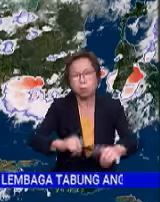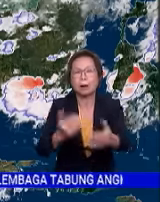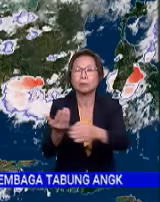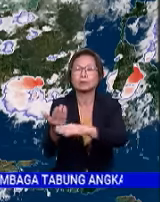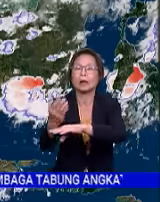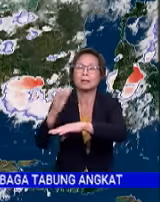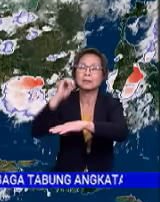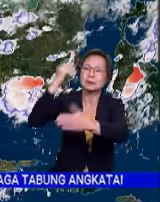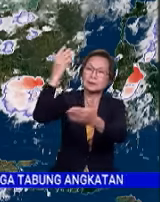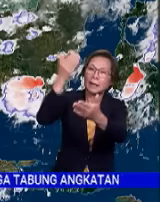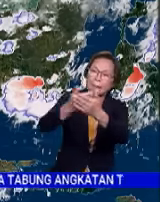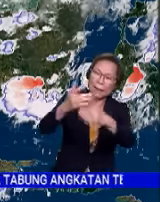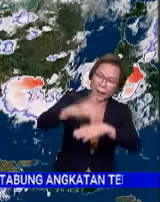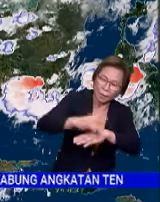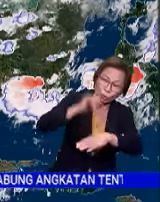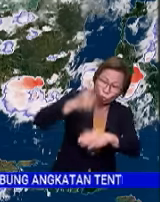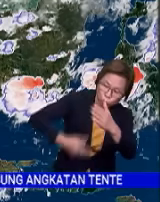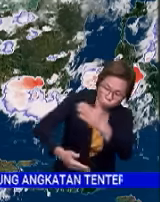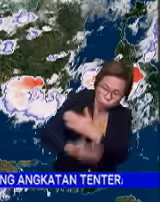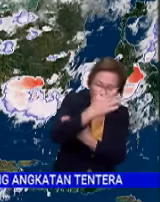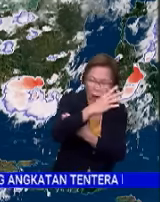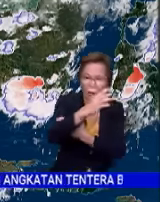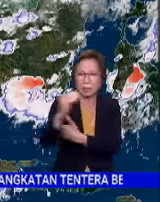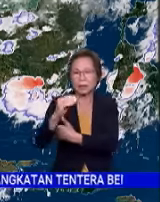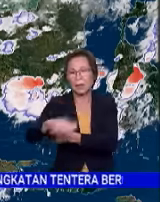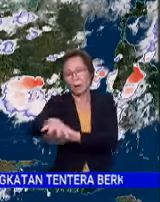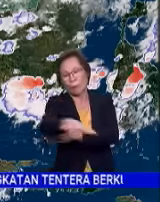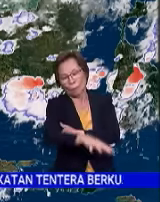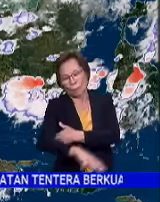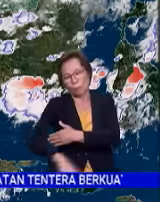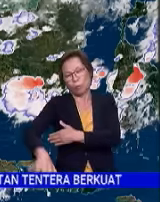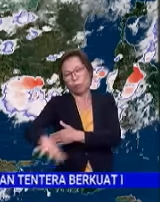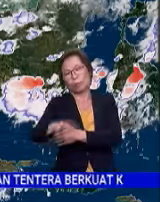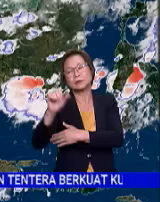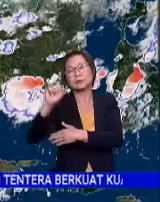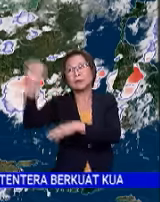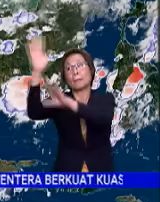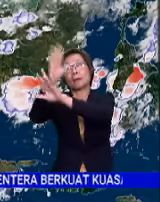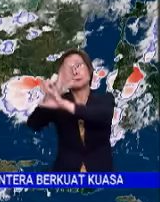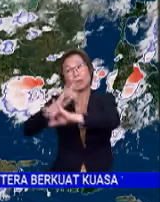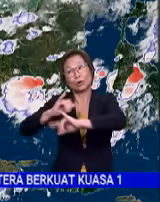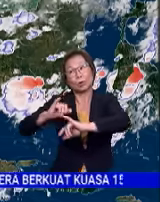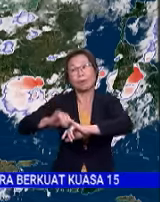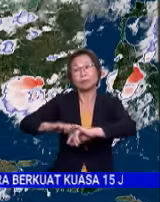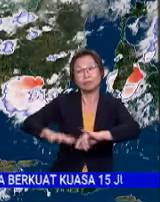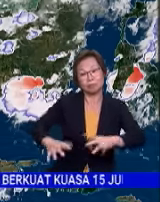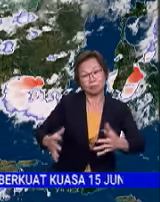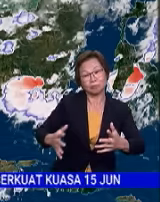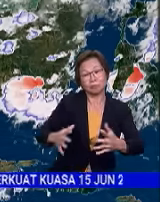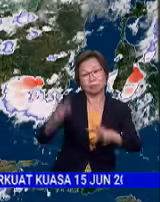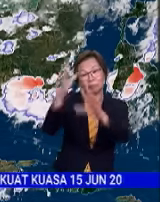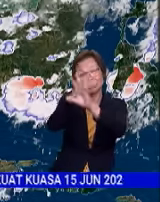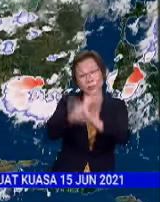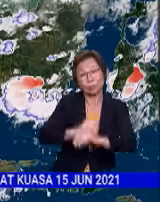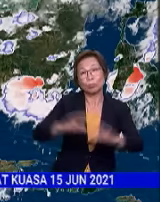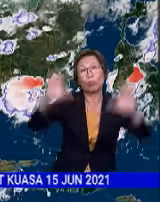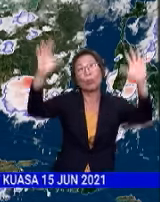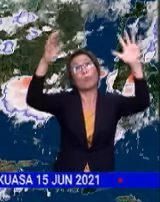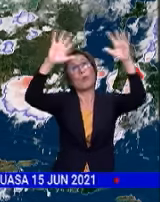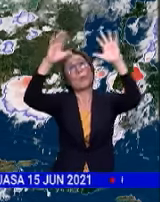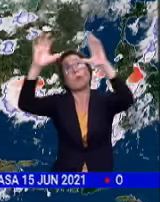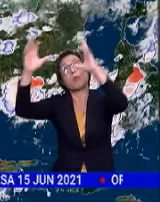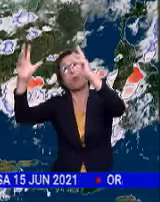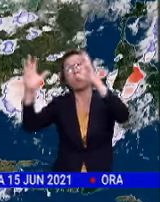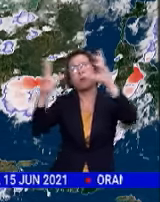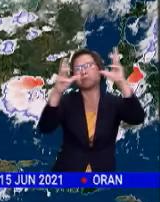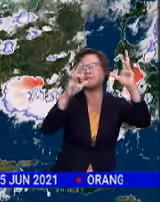ke awal pagi keesokan hari. Manakala di sekitarnya seperti di negeri Sabah dan juga Sarawak, kalau keadaan kelompok awan ini